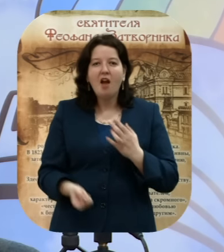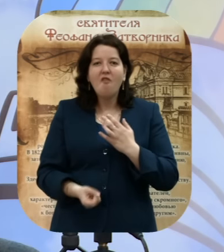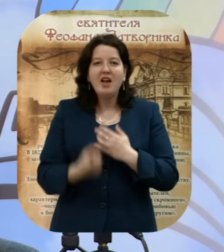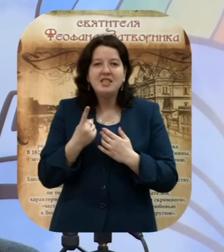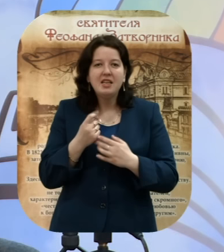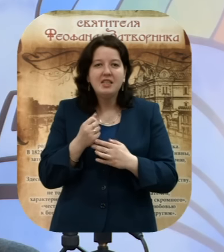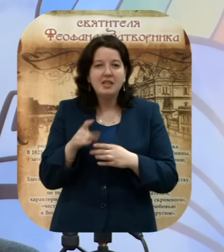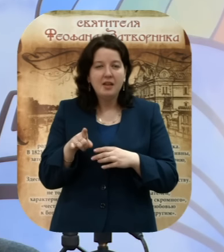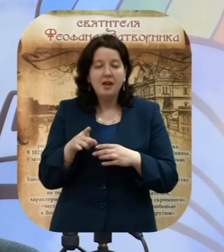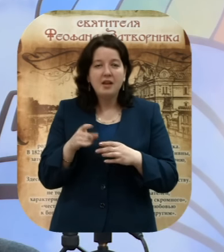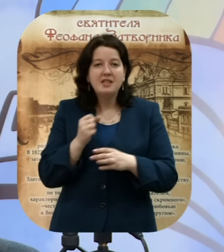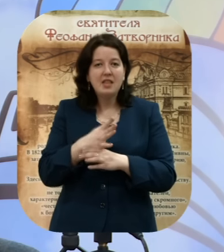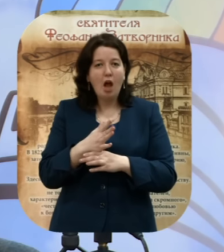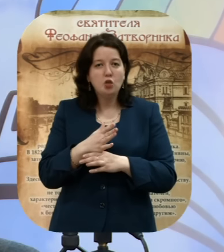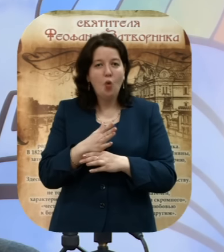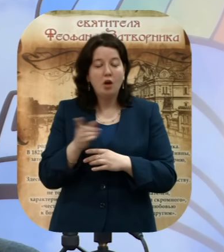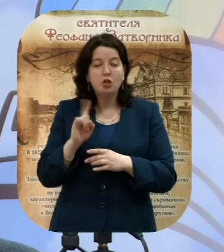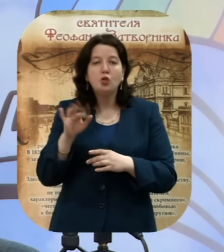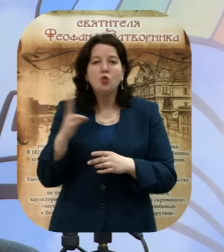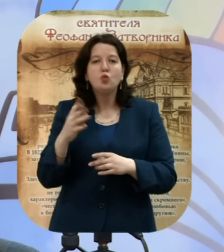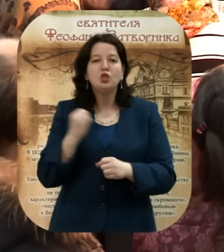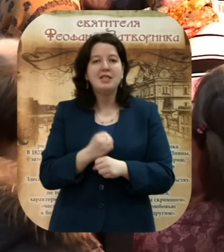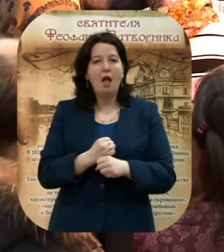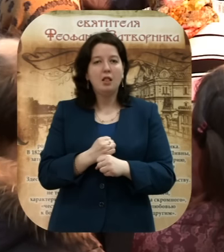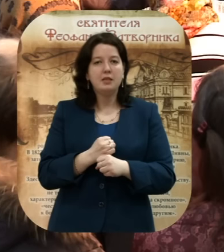сразу же другая задача. А что делать?